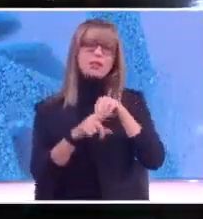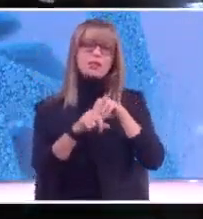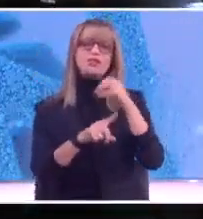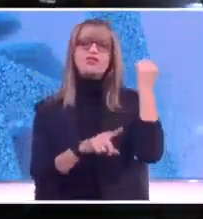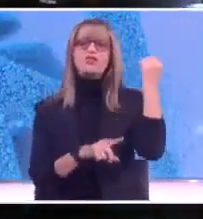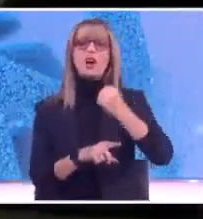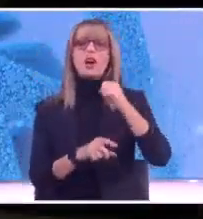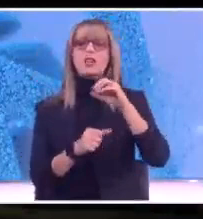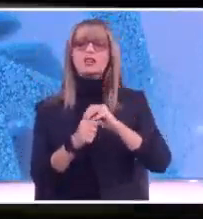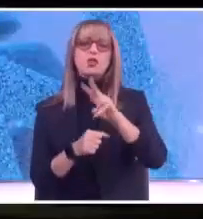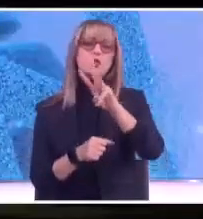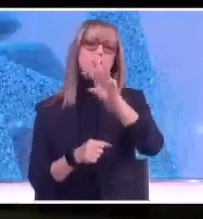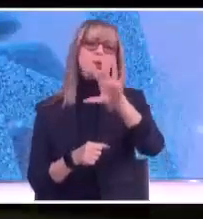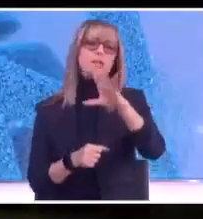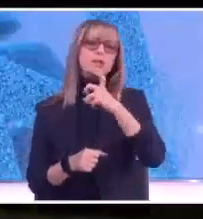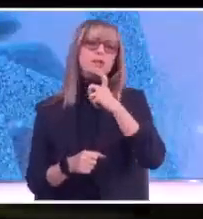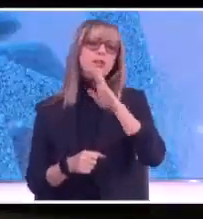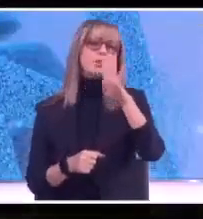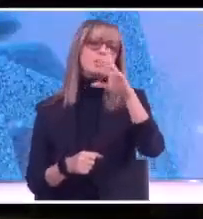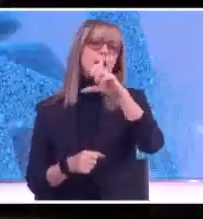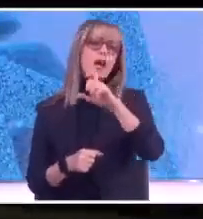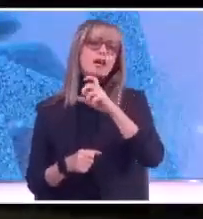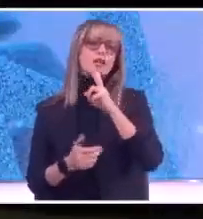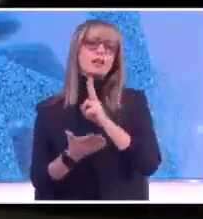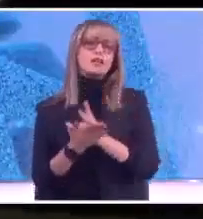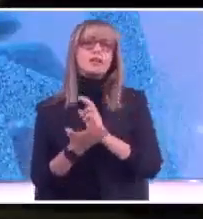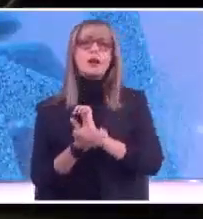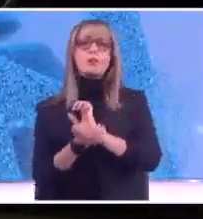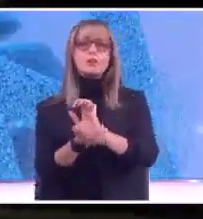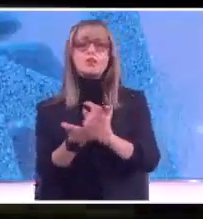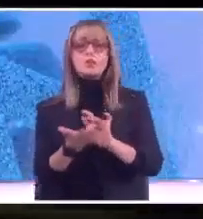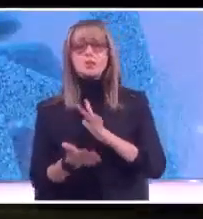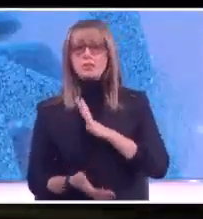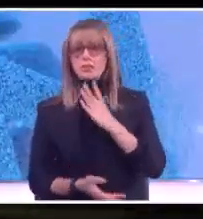cinayetinde 35 yıl 4 ay kesinleşmiş hapis cezası bulunuyor.